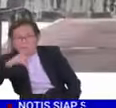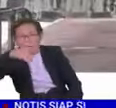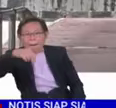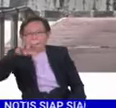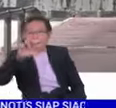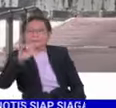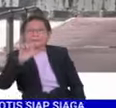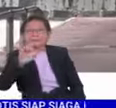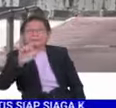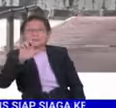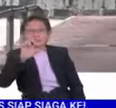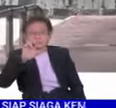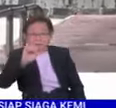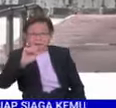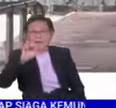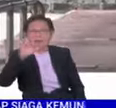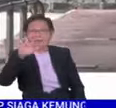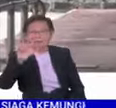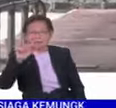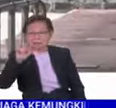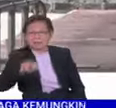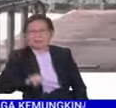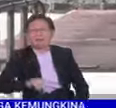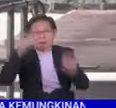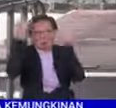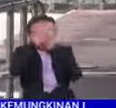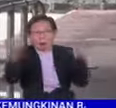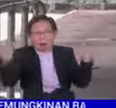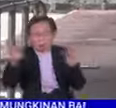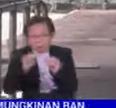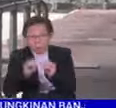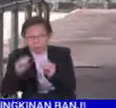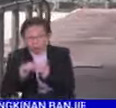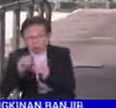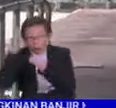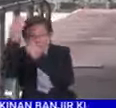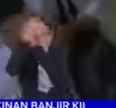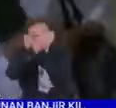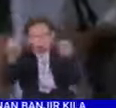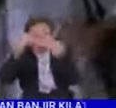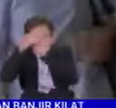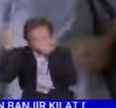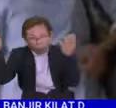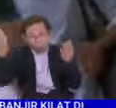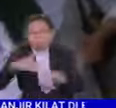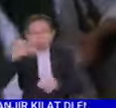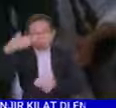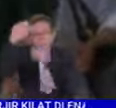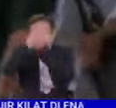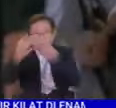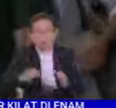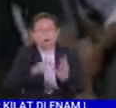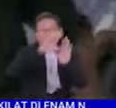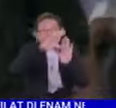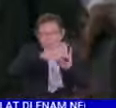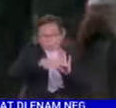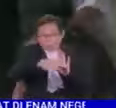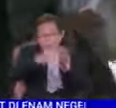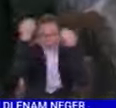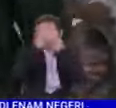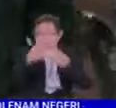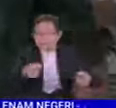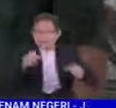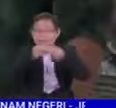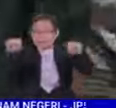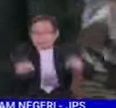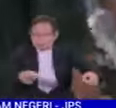Prasarana. Perkembangan lanjut mengenainya akan dimaklumkan dari semasa ke semasa. Rapid Rail sebelum ini memaklumkan sistem